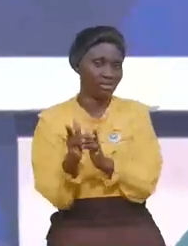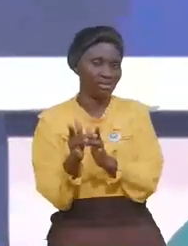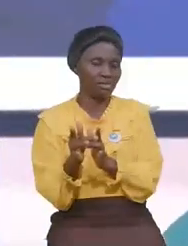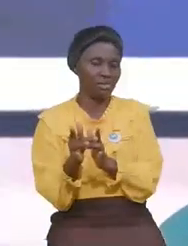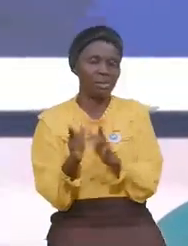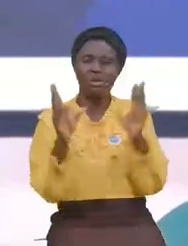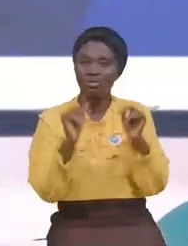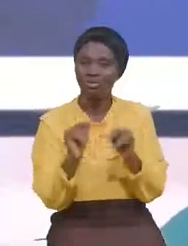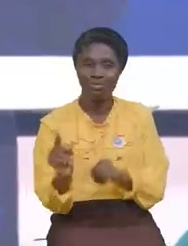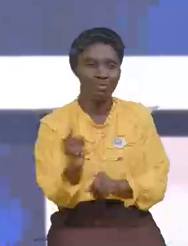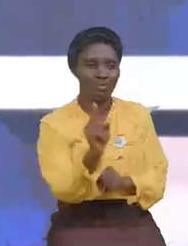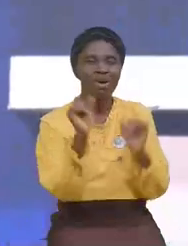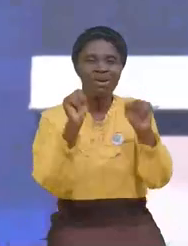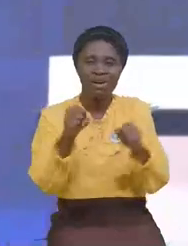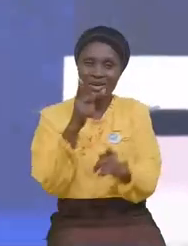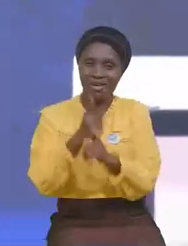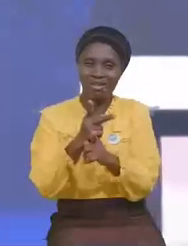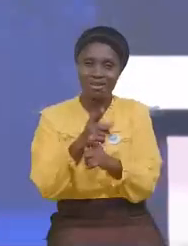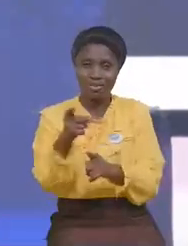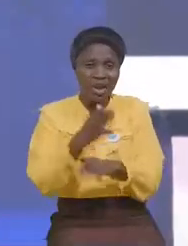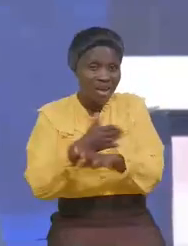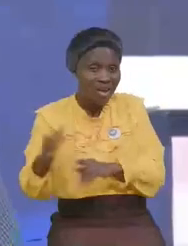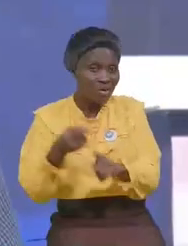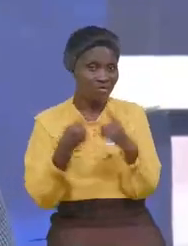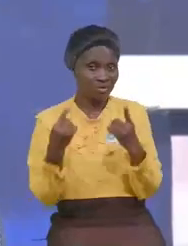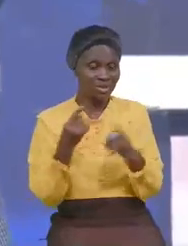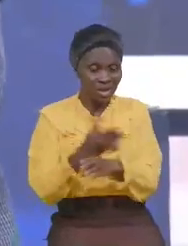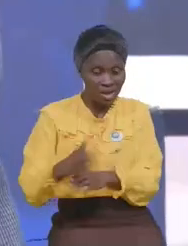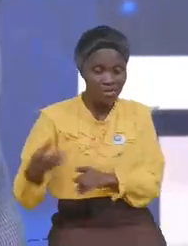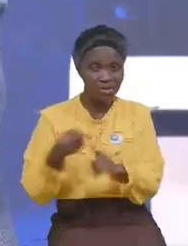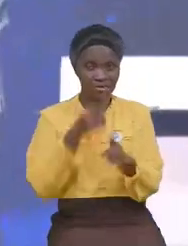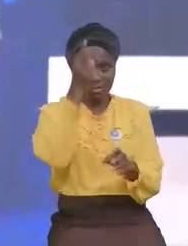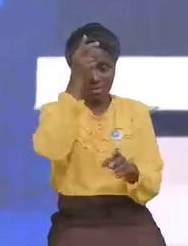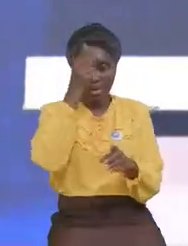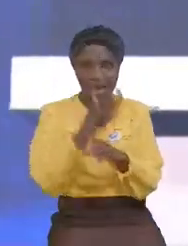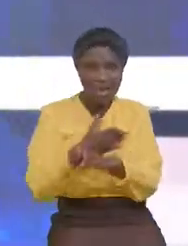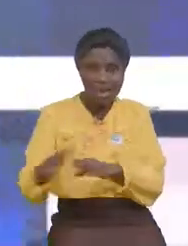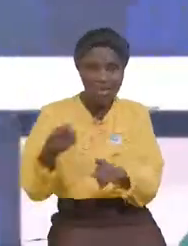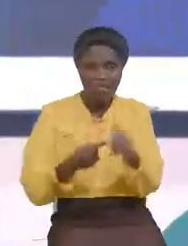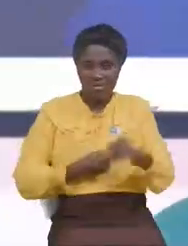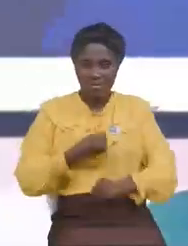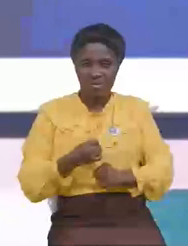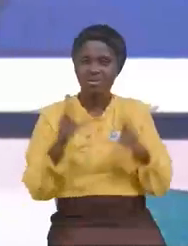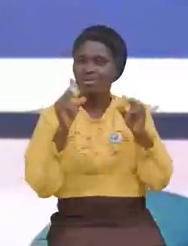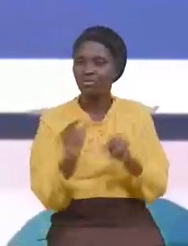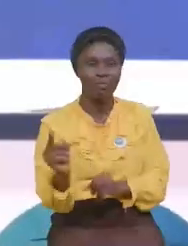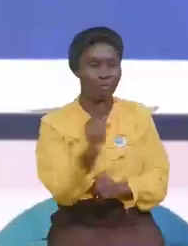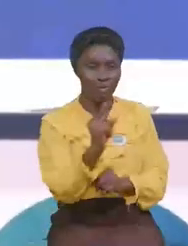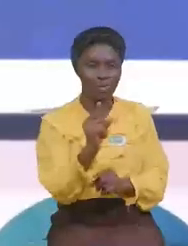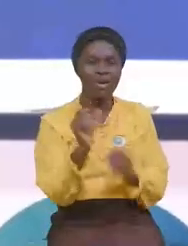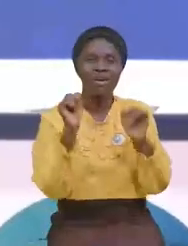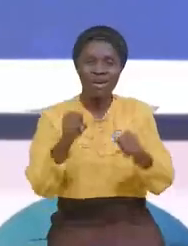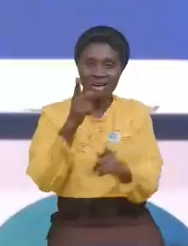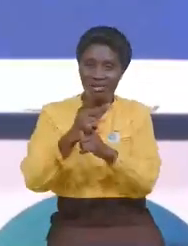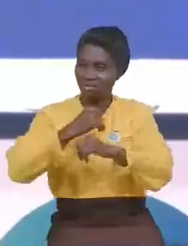Jésus. Il n'y a personne qui puisse t'éloigner du péché, t'éloigner de Satan,